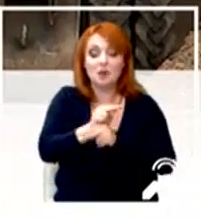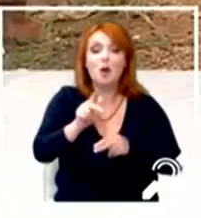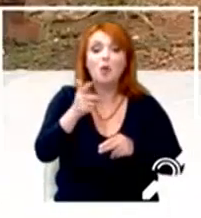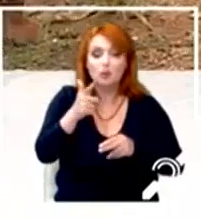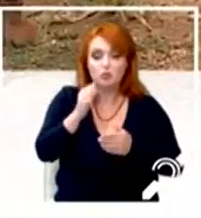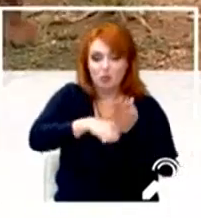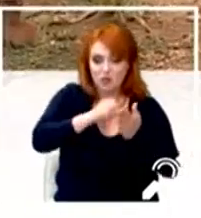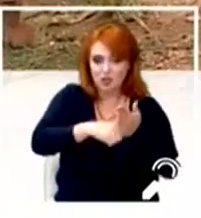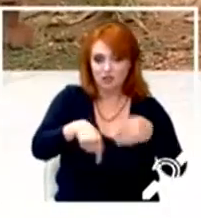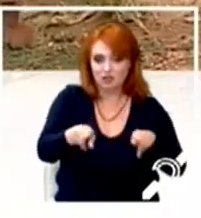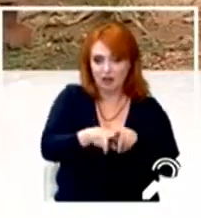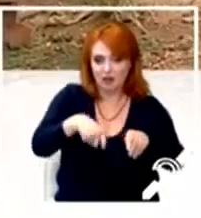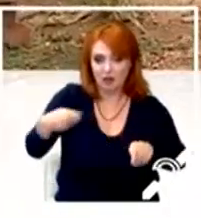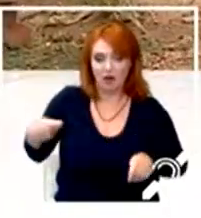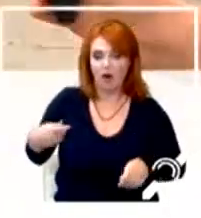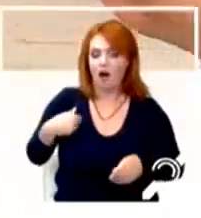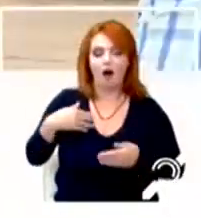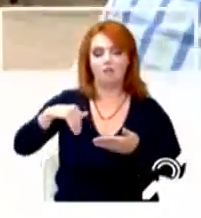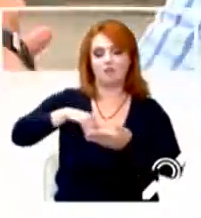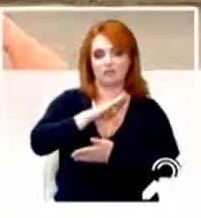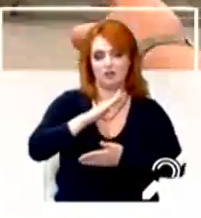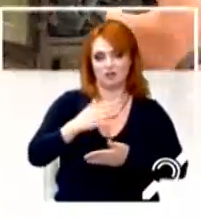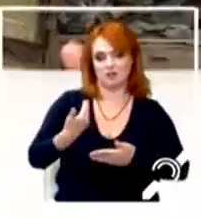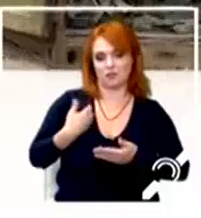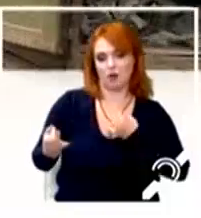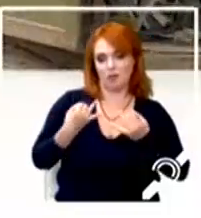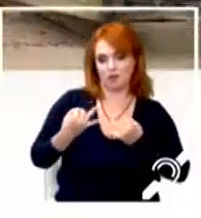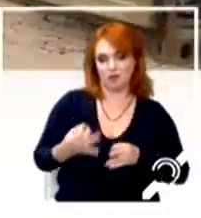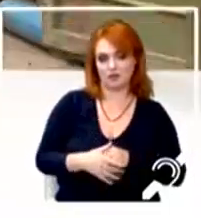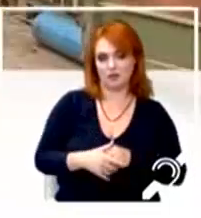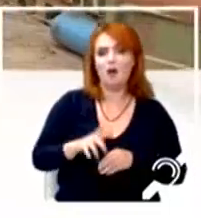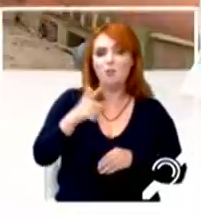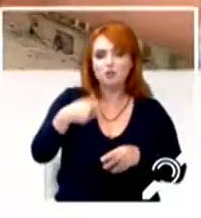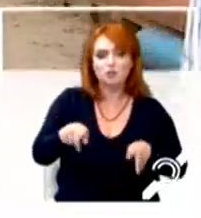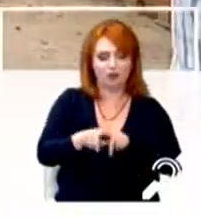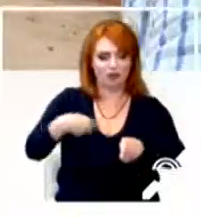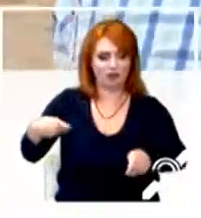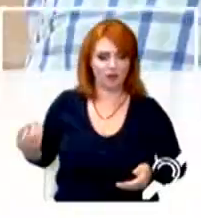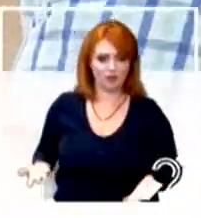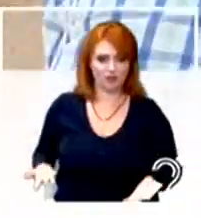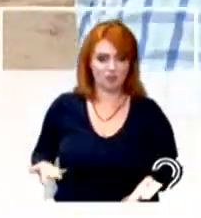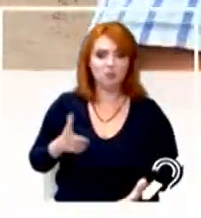lucrărilor, dar acesta a refuzat să ne vorbească. Vreau să știm de ce se tergiversează lucrările.